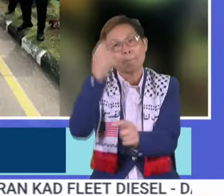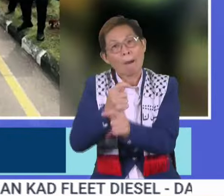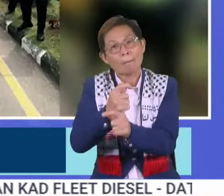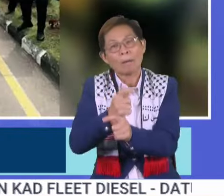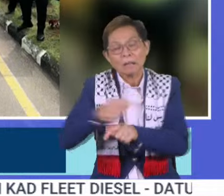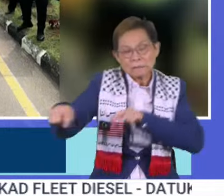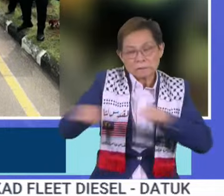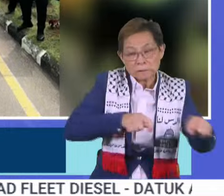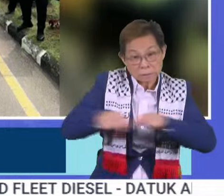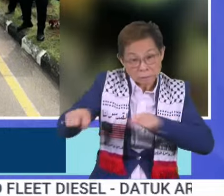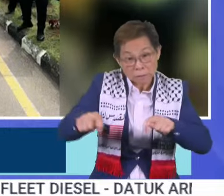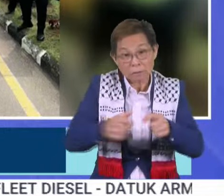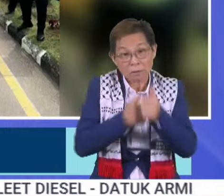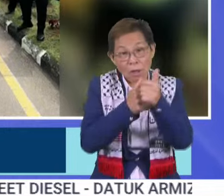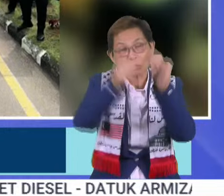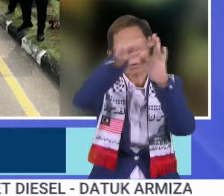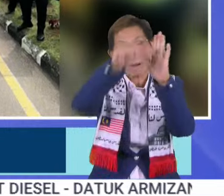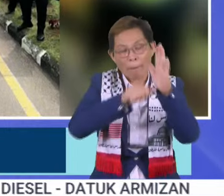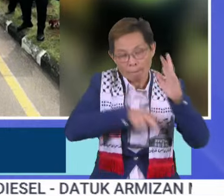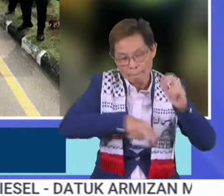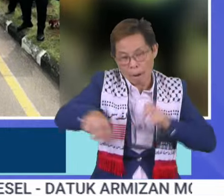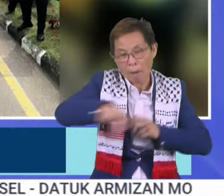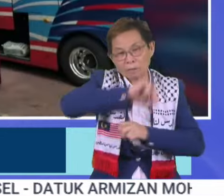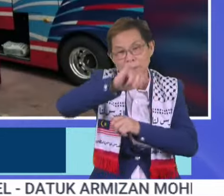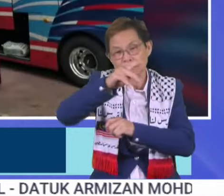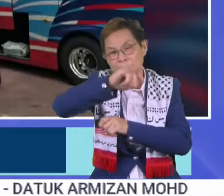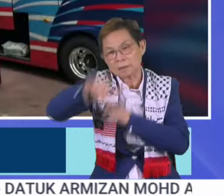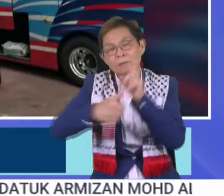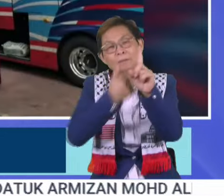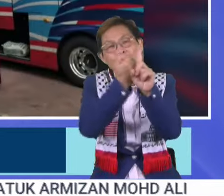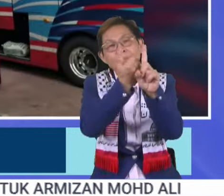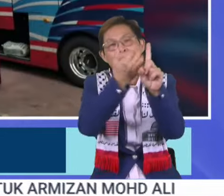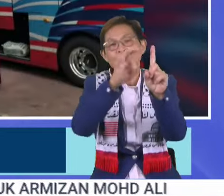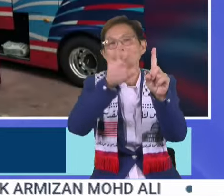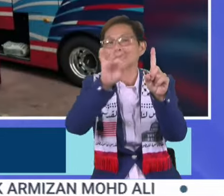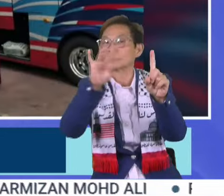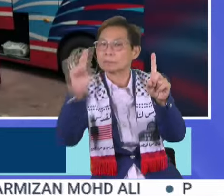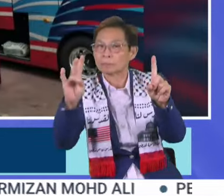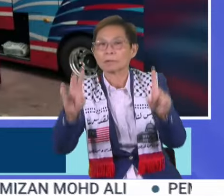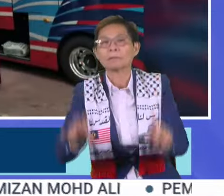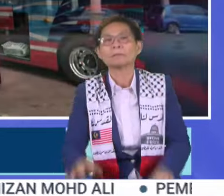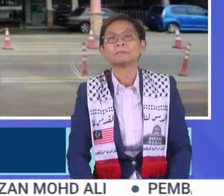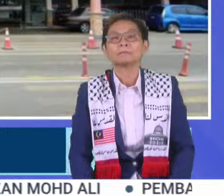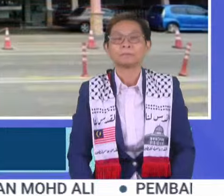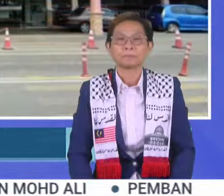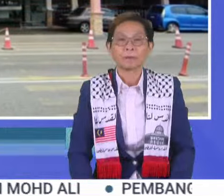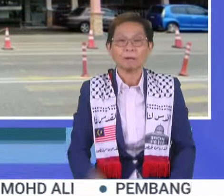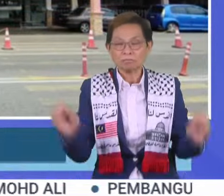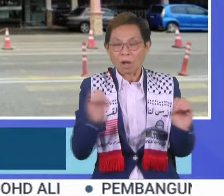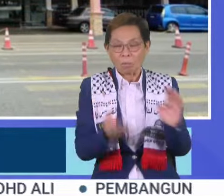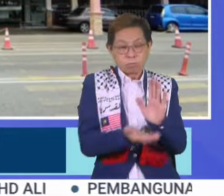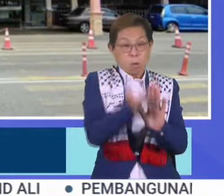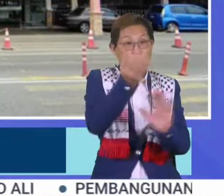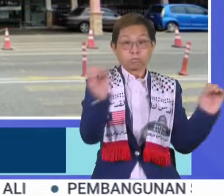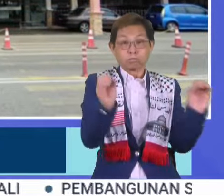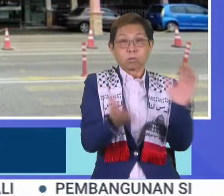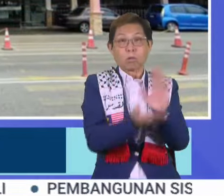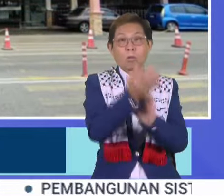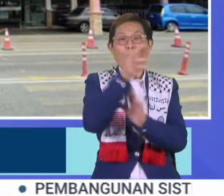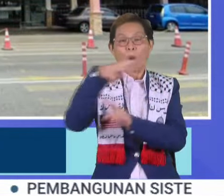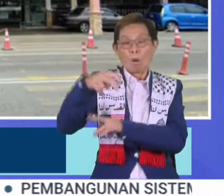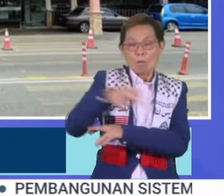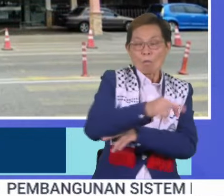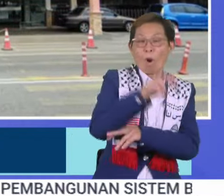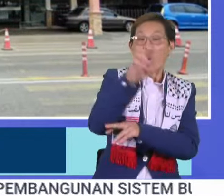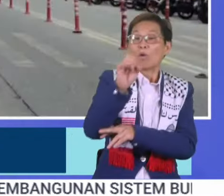ditetapkan. Tindakan diambil mengikut Akta Pengangkutan Jalan 1987. Tiada peningkatan kes